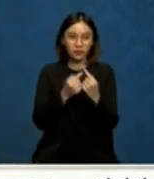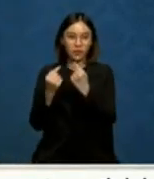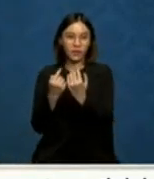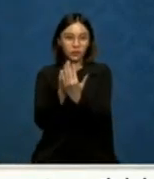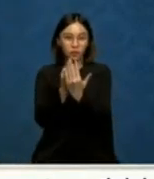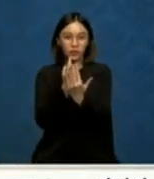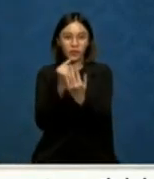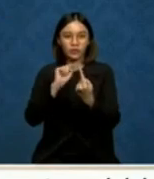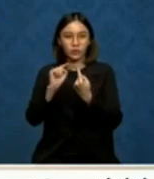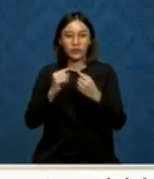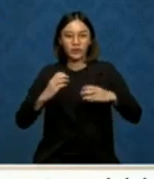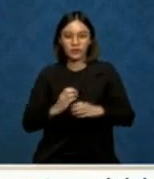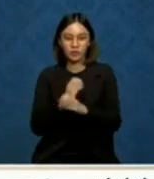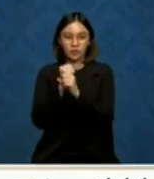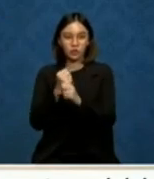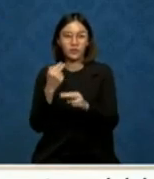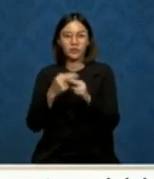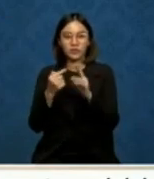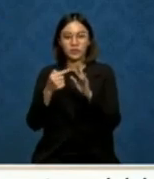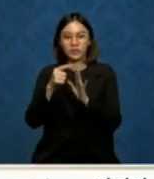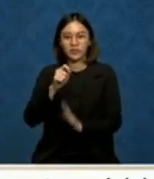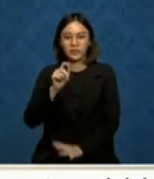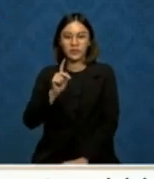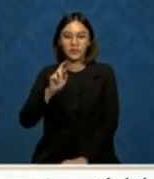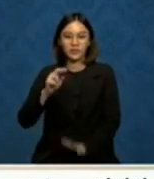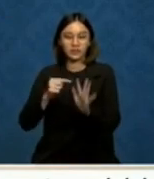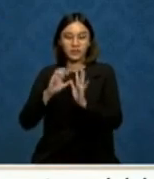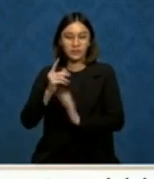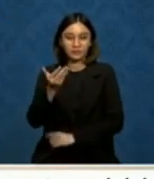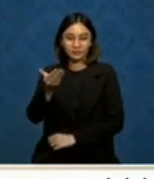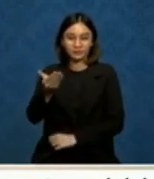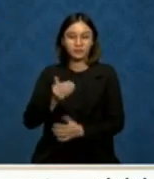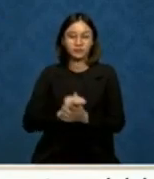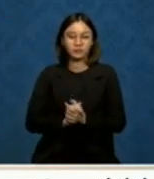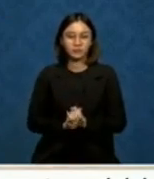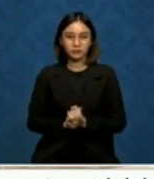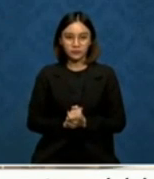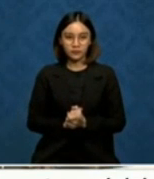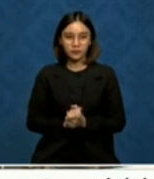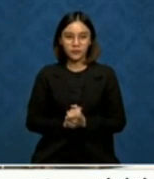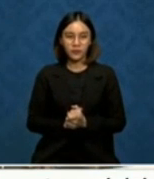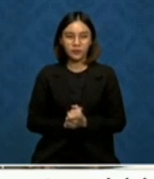แทนนะครับที่จะสรุปคือท่านเอกราชอุดมอำนวยเชิญครับ